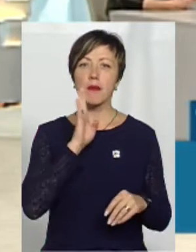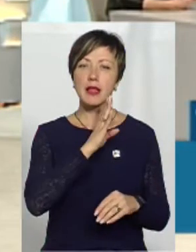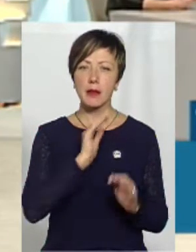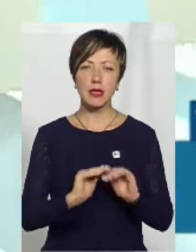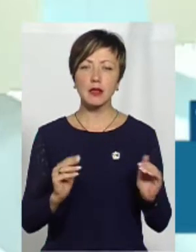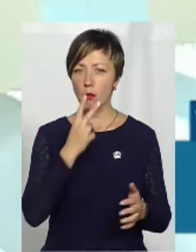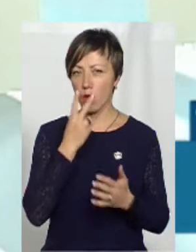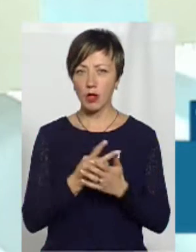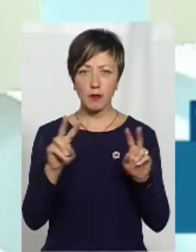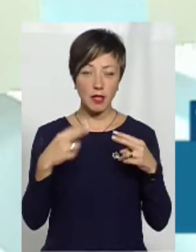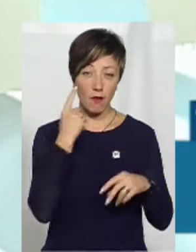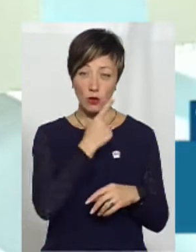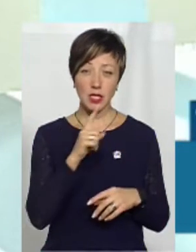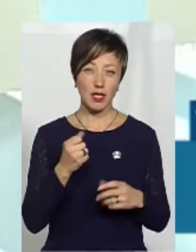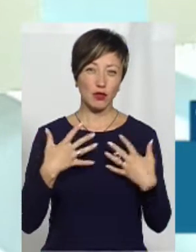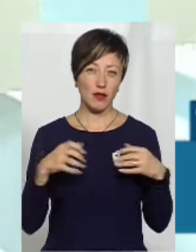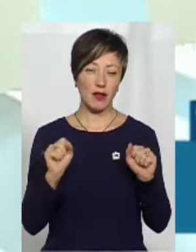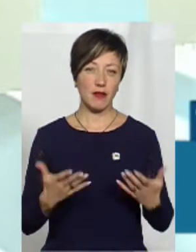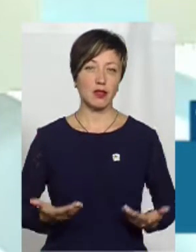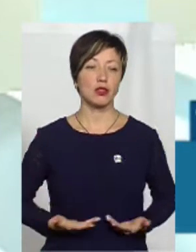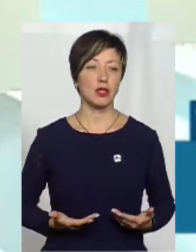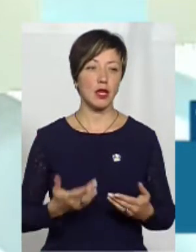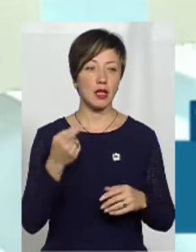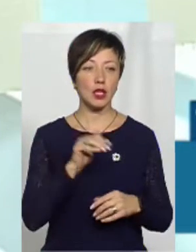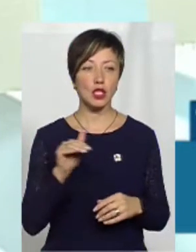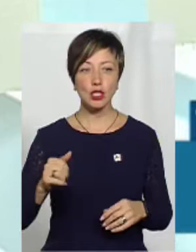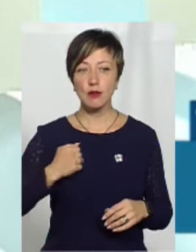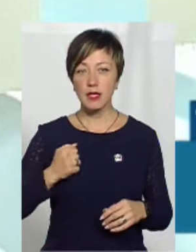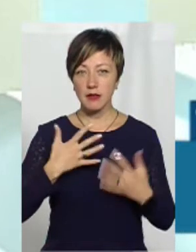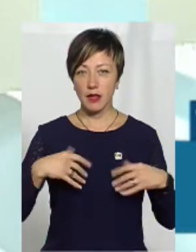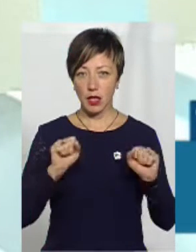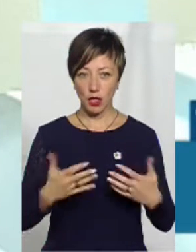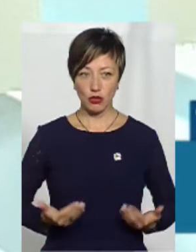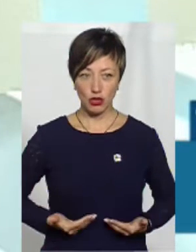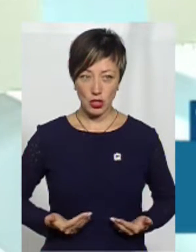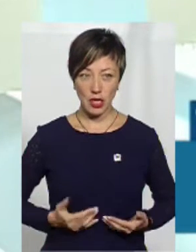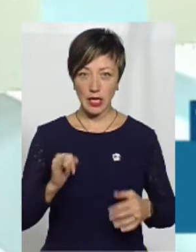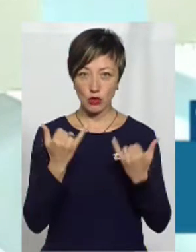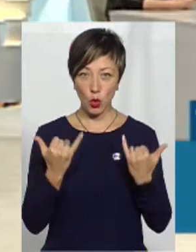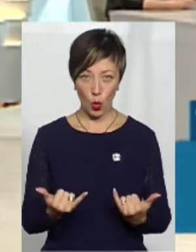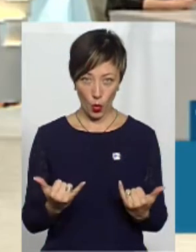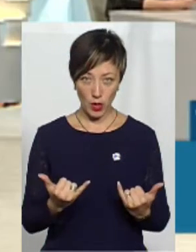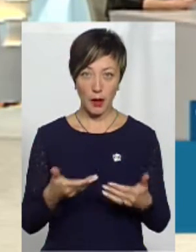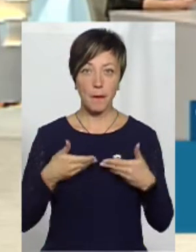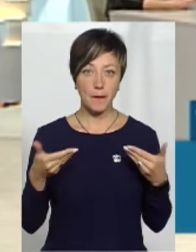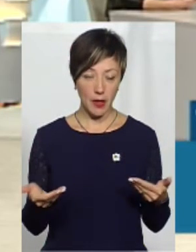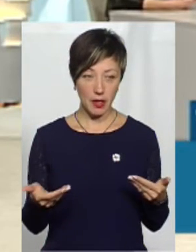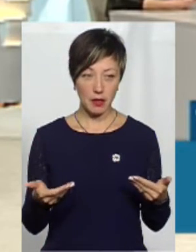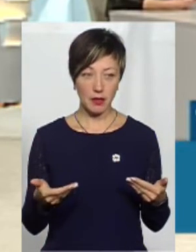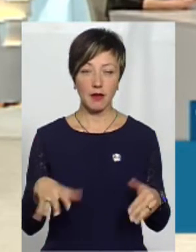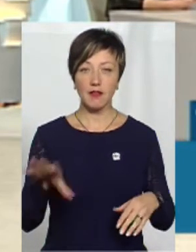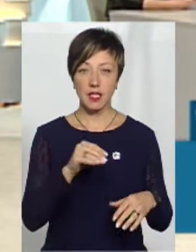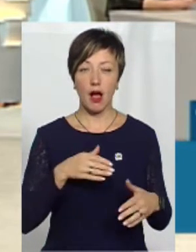дітям подивимося в очі, за що ми віддавали життя? Тисячі бійців віддали життя. І сьогодні ми,